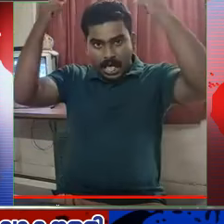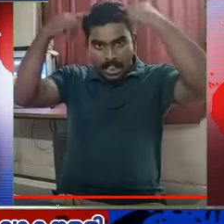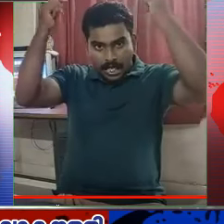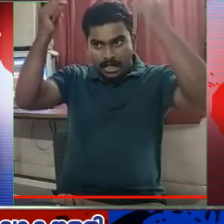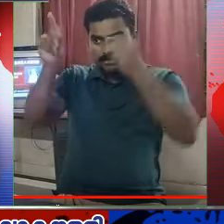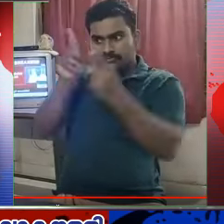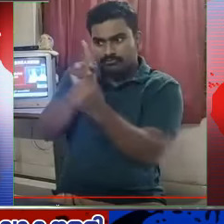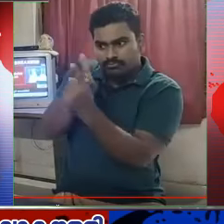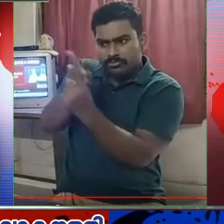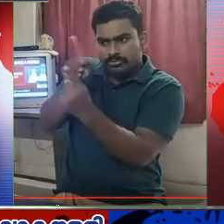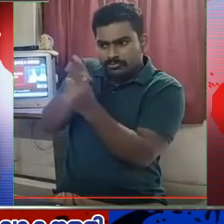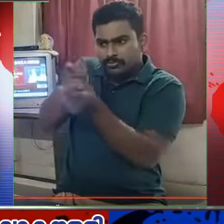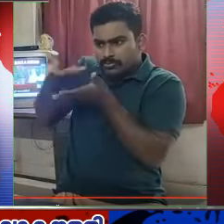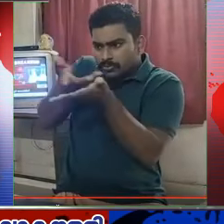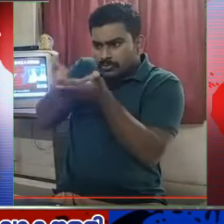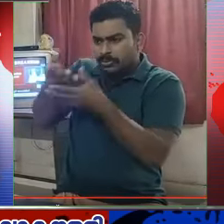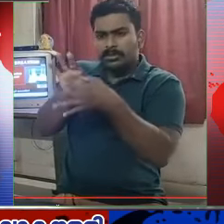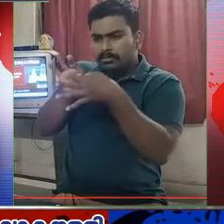കാസർഗോഡ് 3 പേര്,